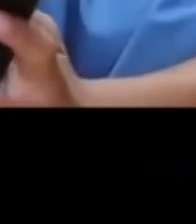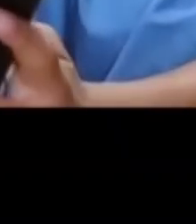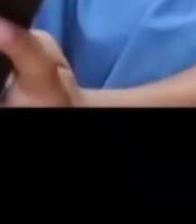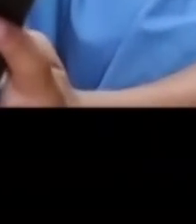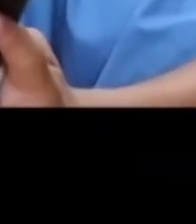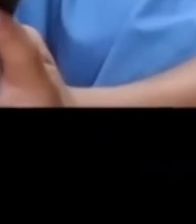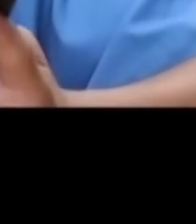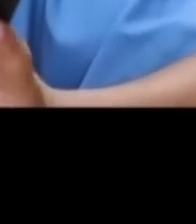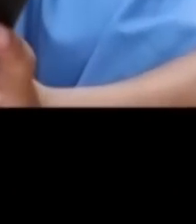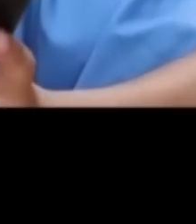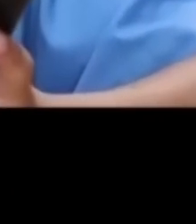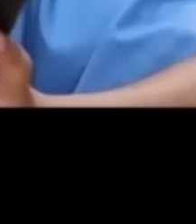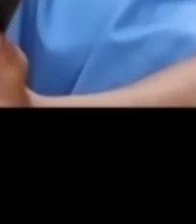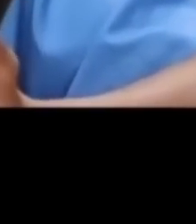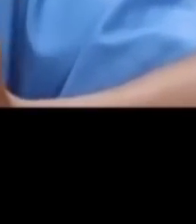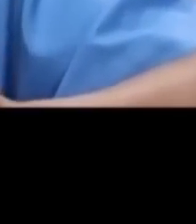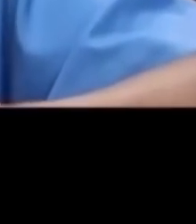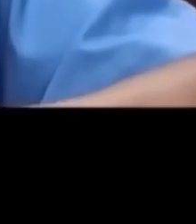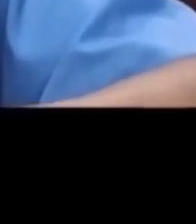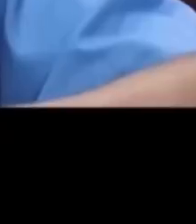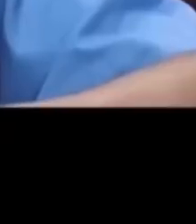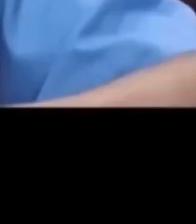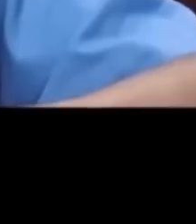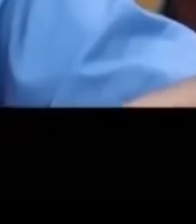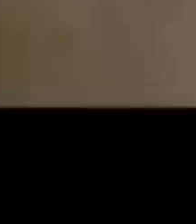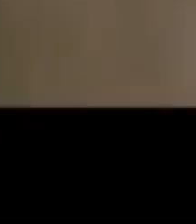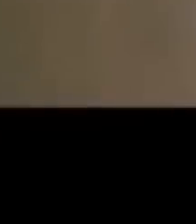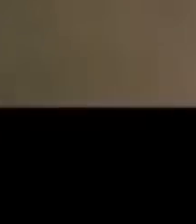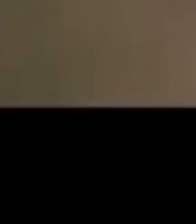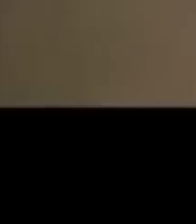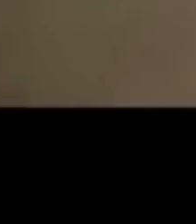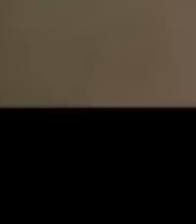เฮ้ยนี่มันหนังพี่นารินนี่นา ไหนดูหน่อยสิ เรื่องนี้เราดูแ